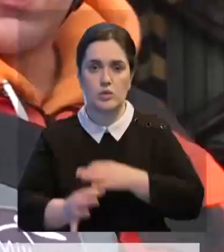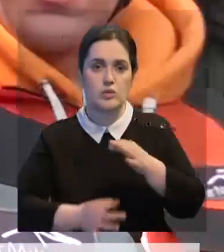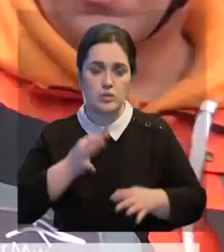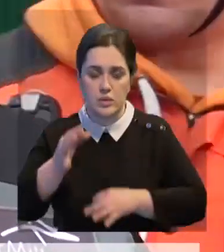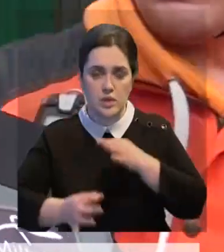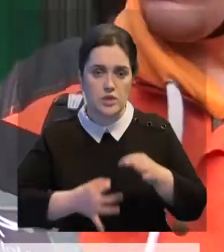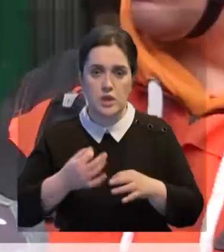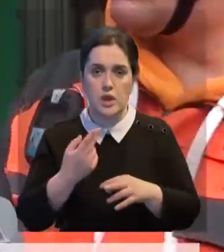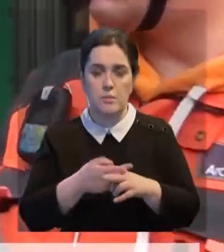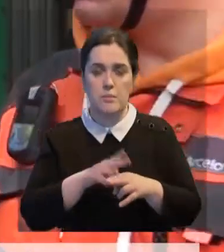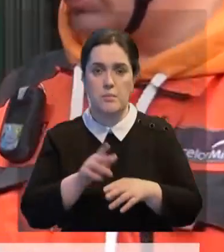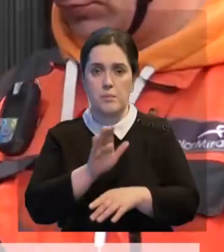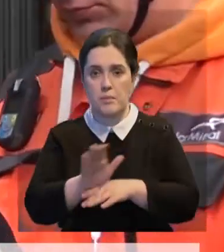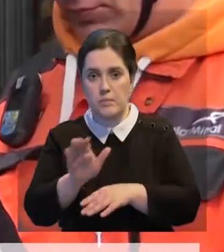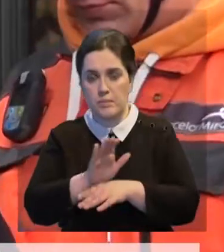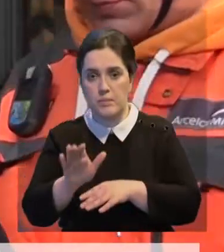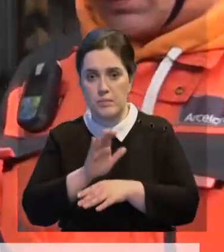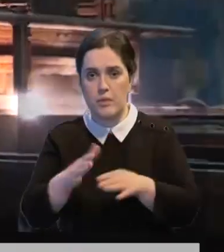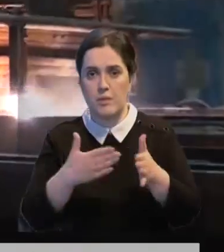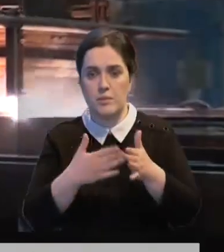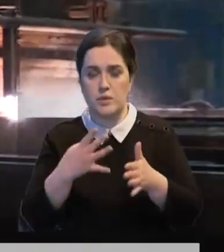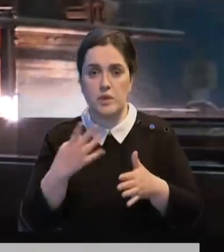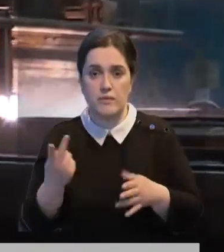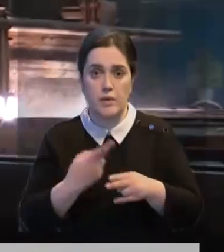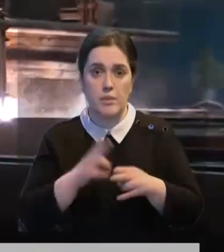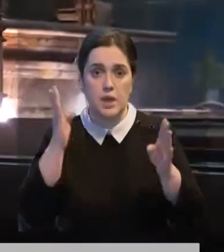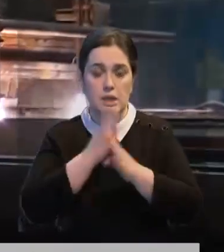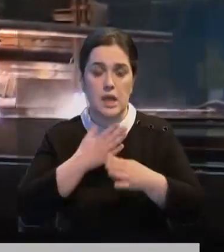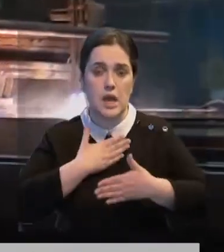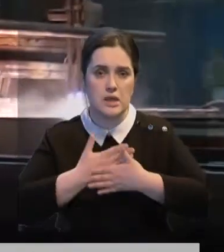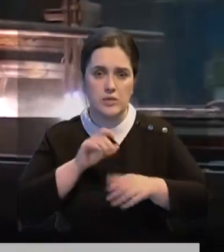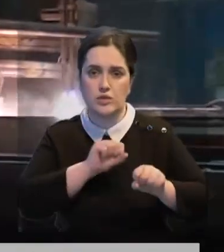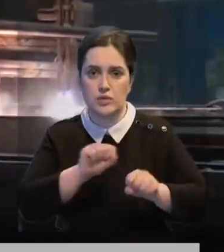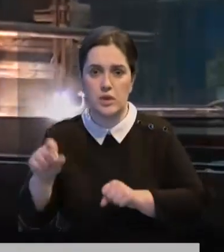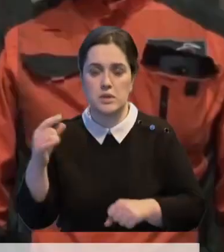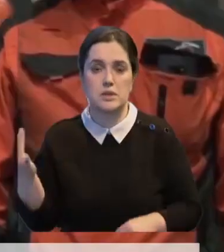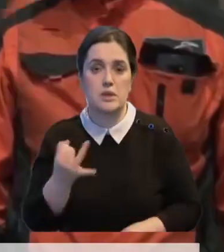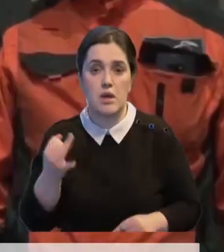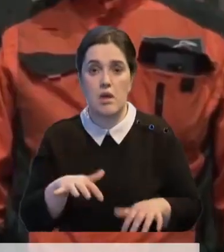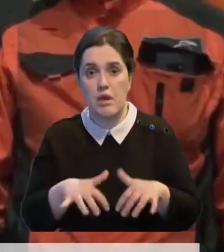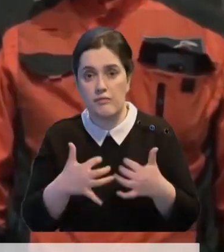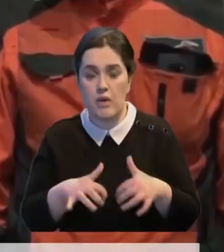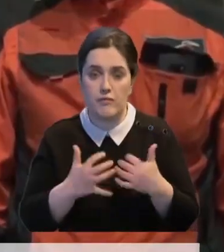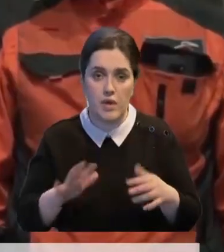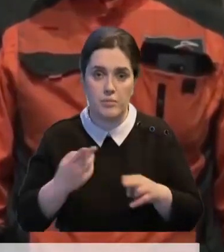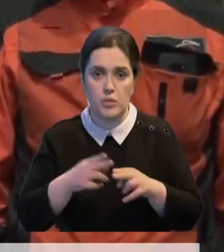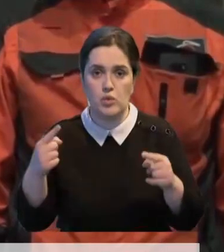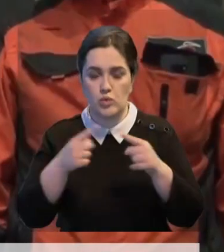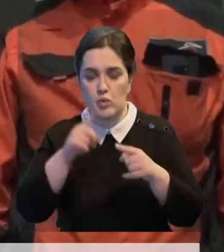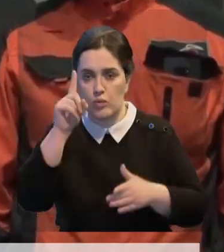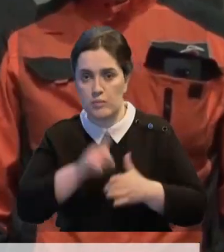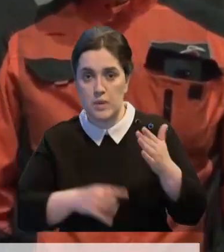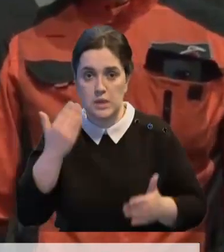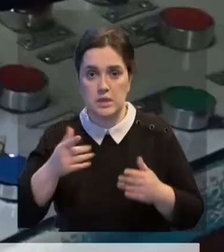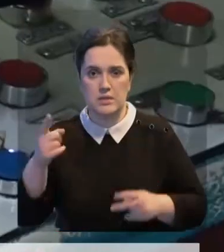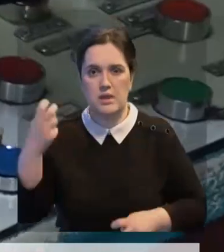производство конвертерного цеха сейчас в пределах 40 пар. Экоактивистов интересовало, насколько автоматизировано производство. Они убедились, что в случае выхода из